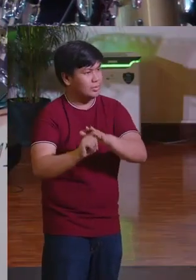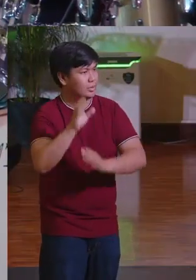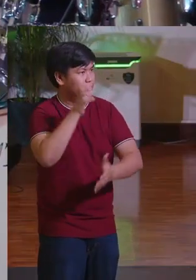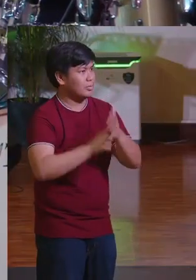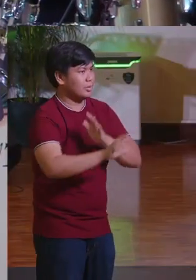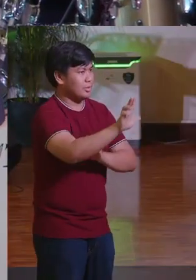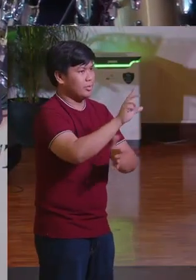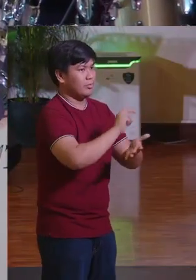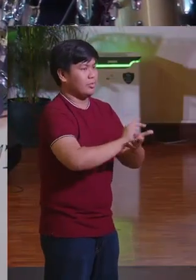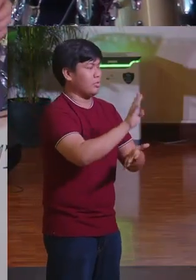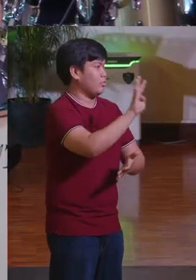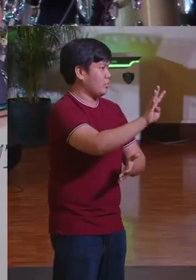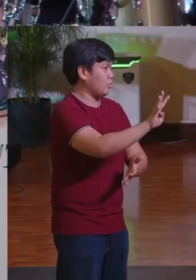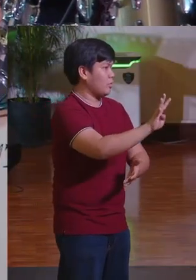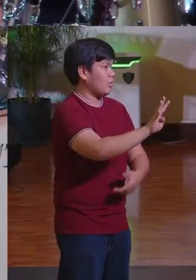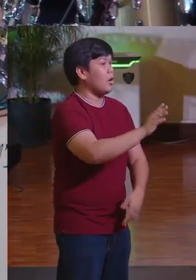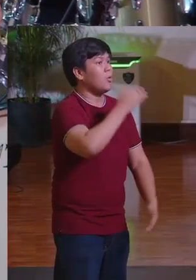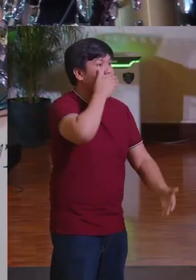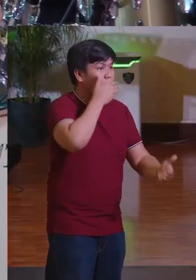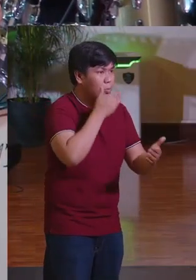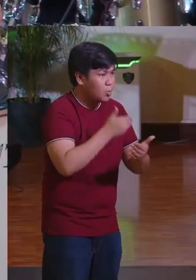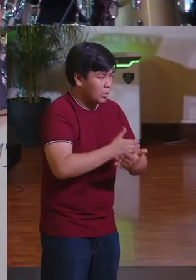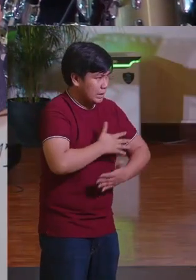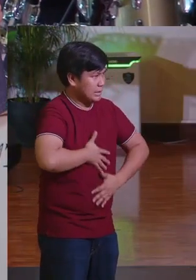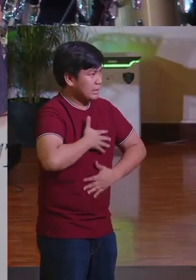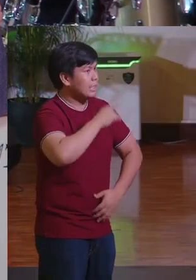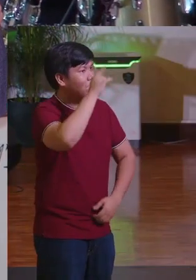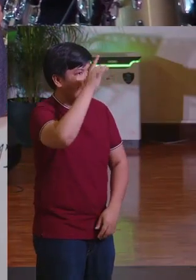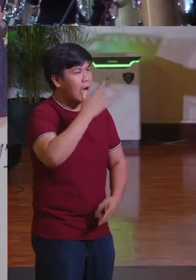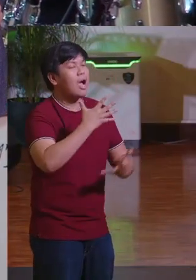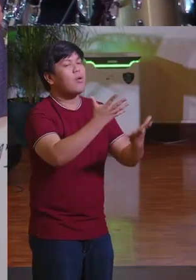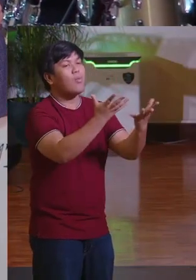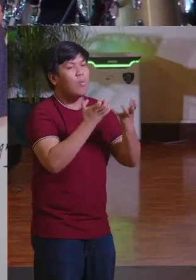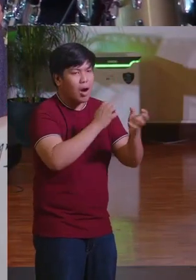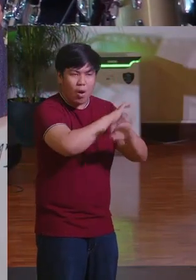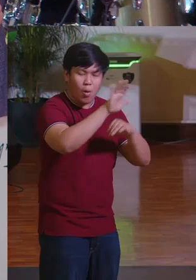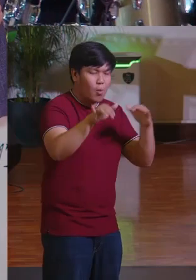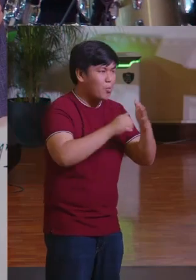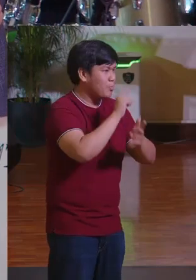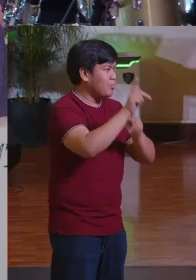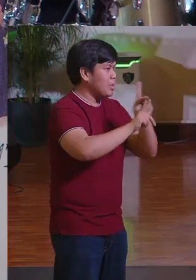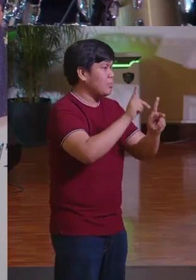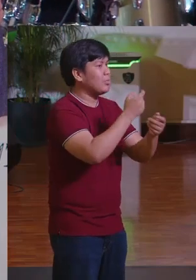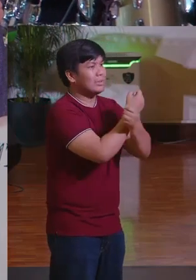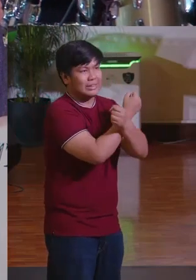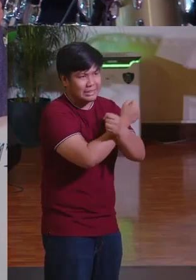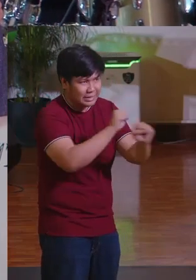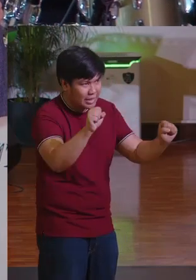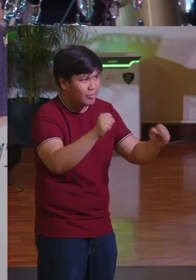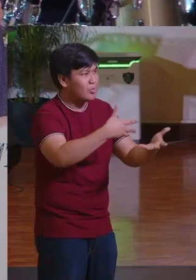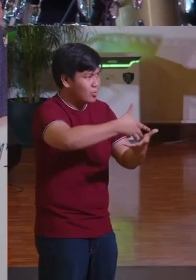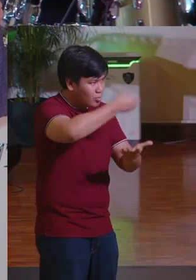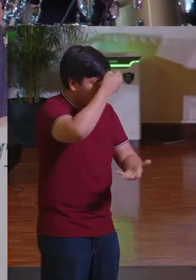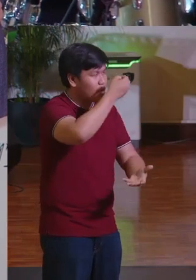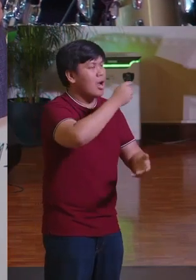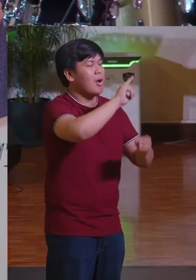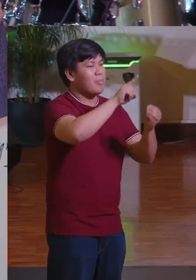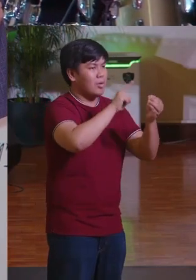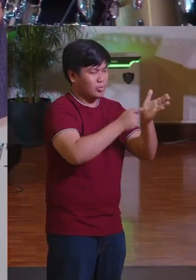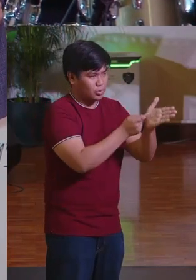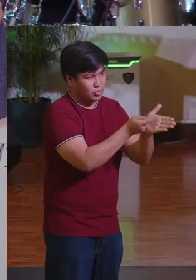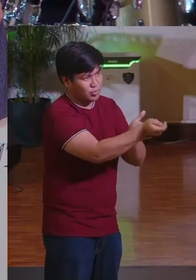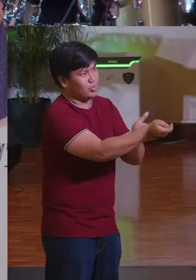"This is good and pleasing in the sight of our Lord and Savior, who desires that all people to be saved and come to the knowledge of the